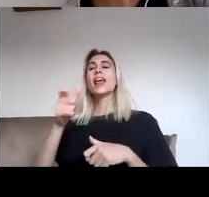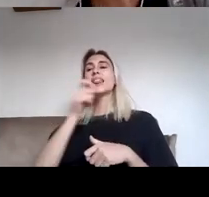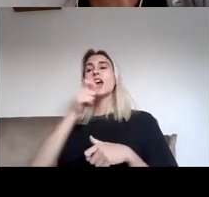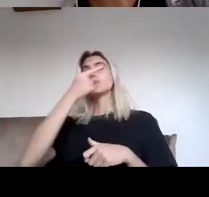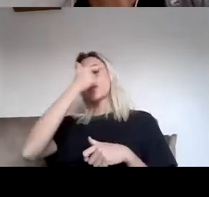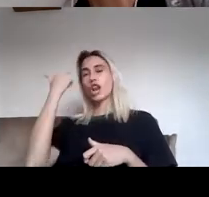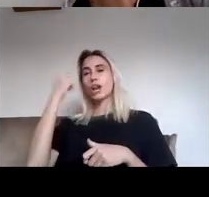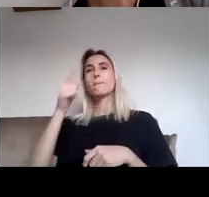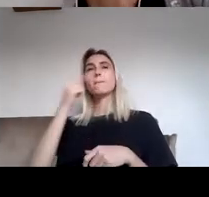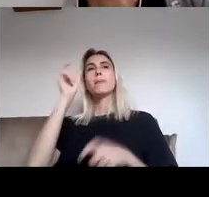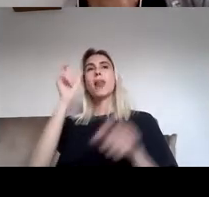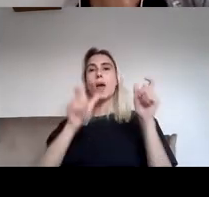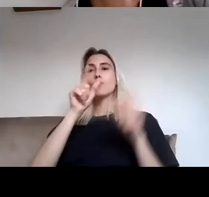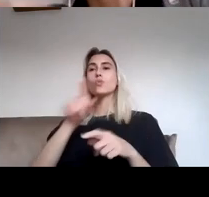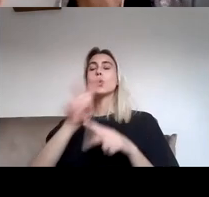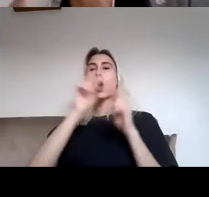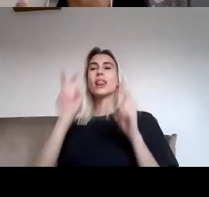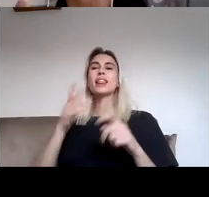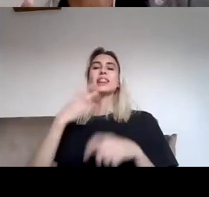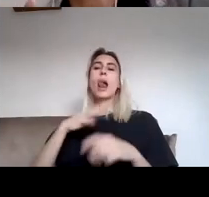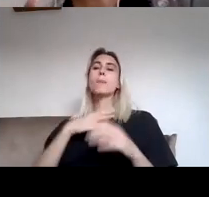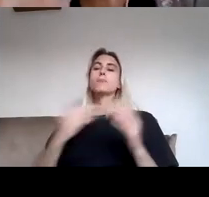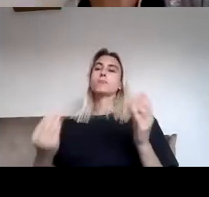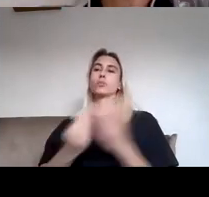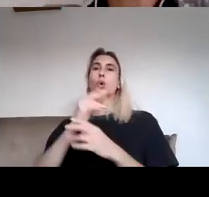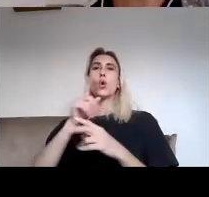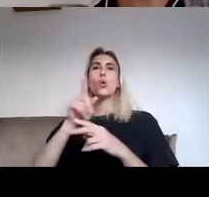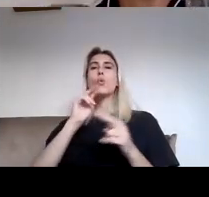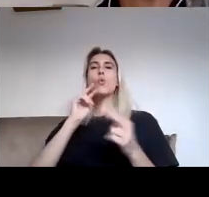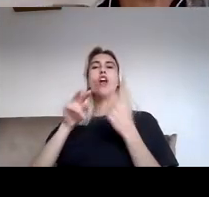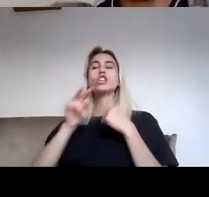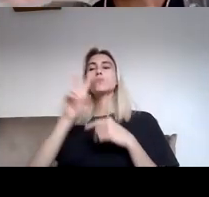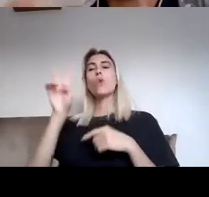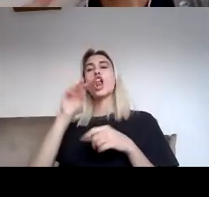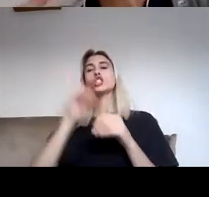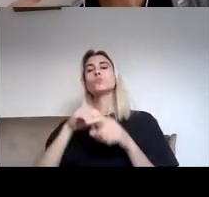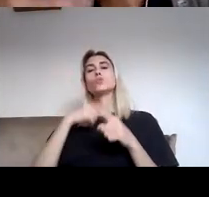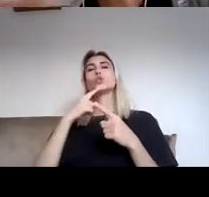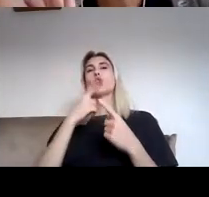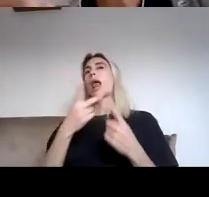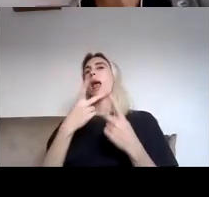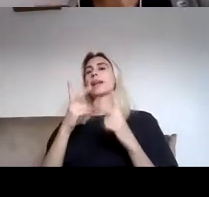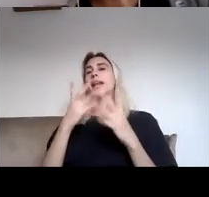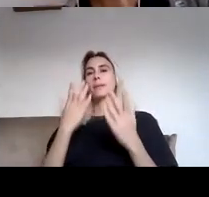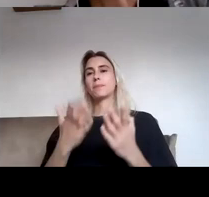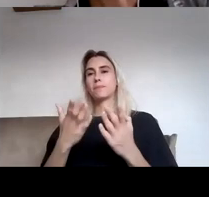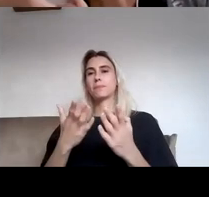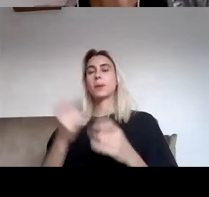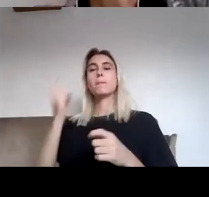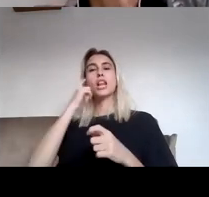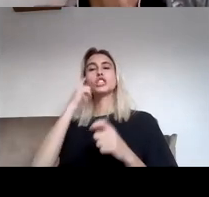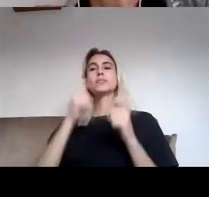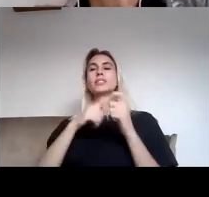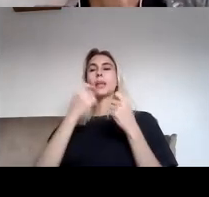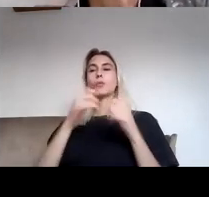olan bireyler ve bu konuda talep yaratacaklar. En azından ulaşım modeli için bunu söyleyebilirim. Tabii bilişim sistemleri yine